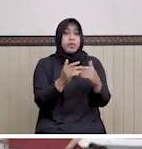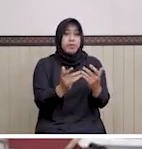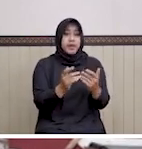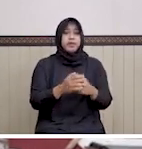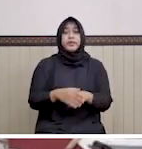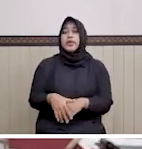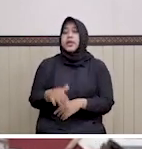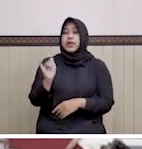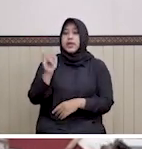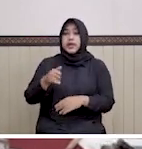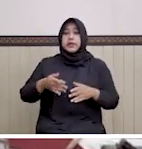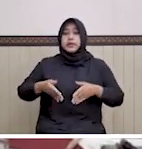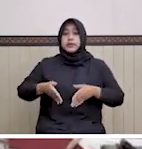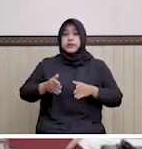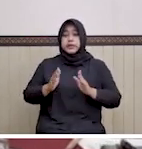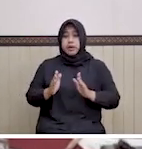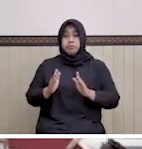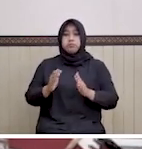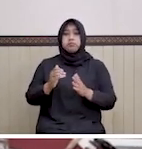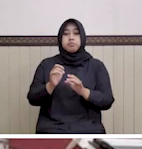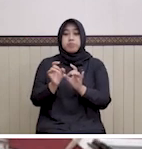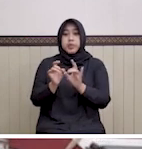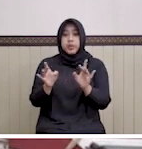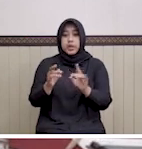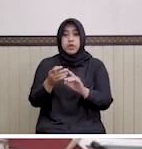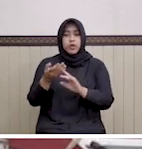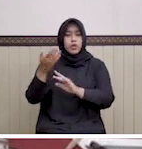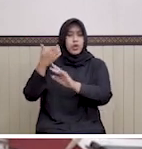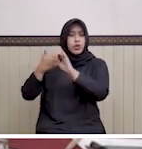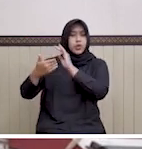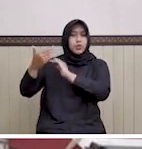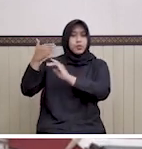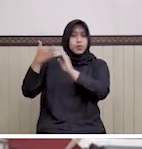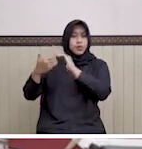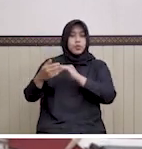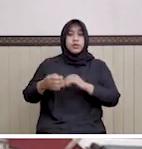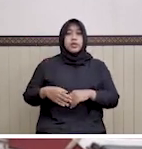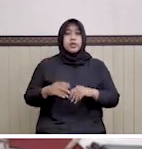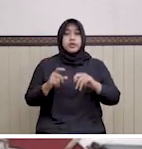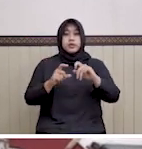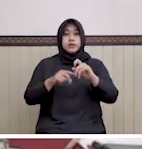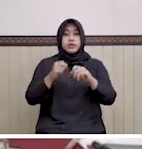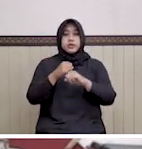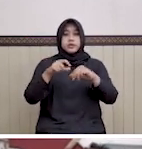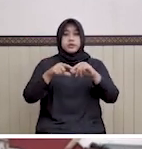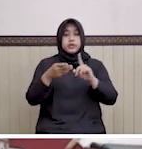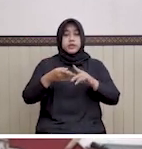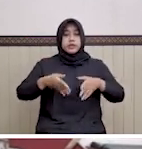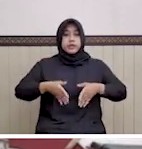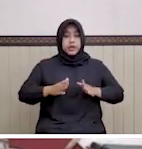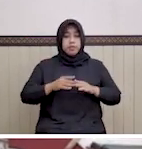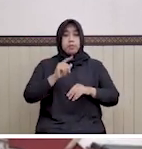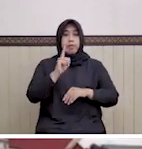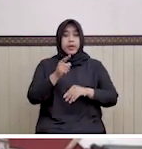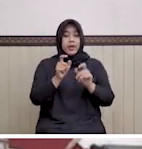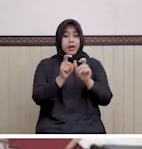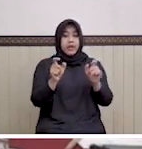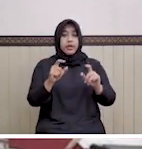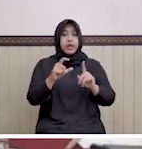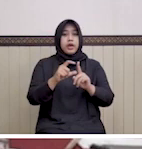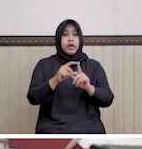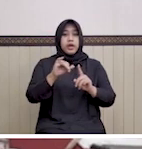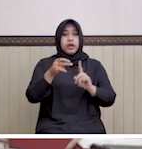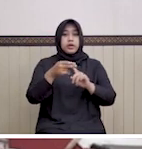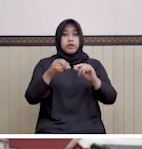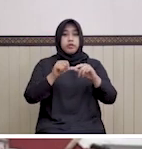eh Sigap itu kayaknya memang berbeda dari dulu Sigap itu selalu menggunakan istilah difable karena dulu yang dilawan itu